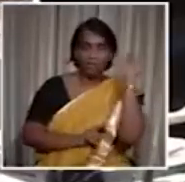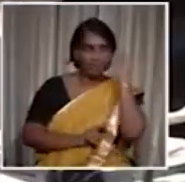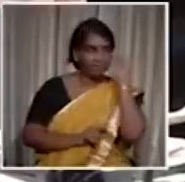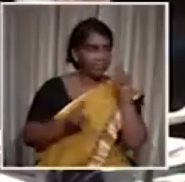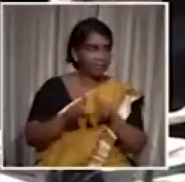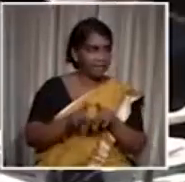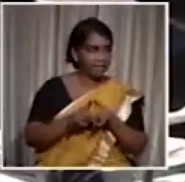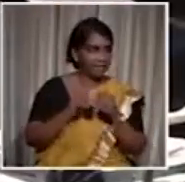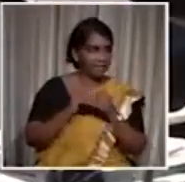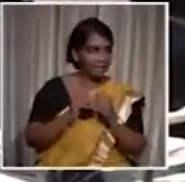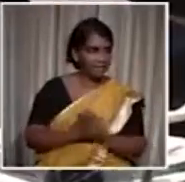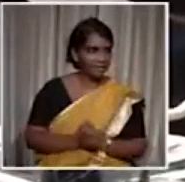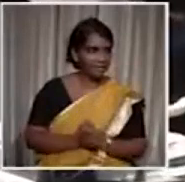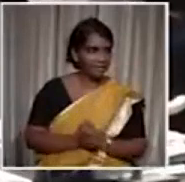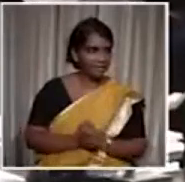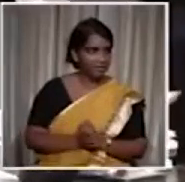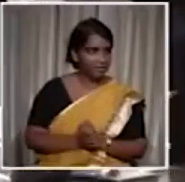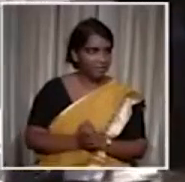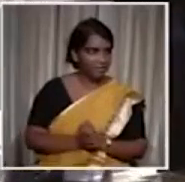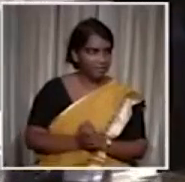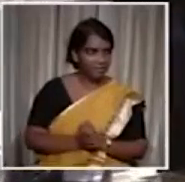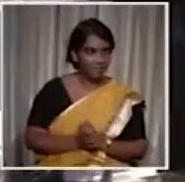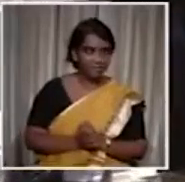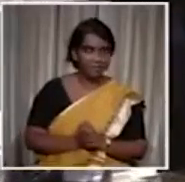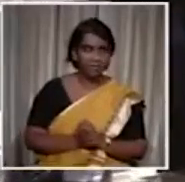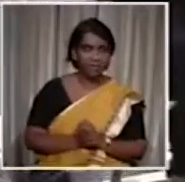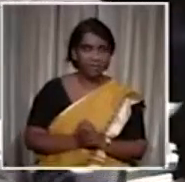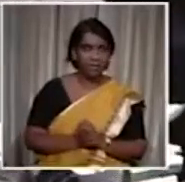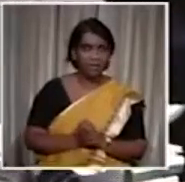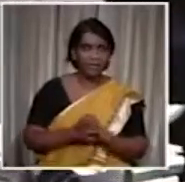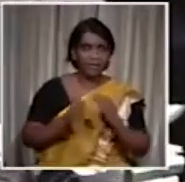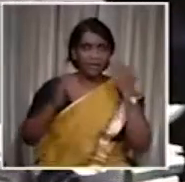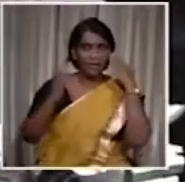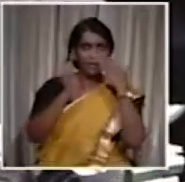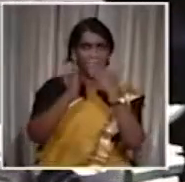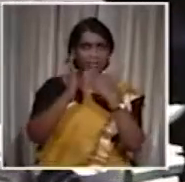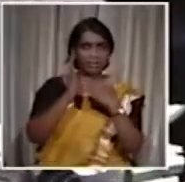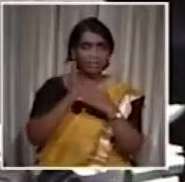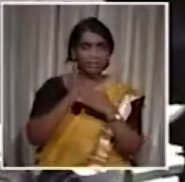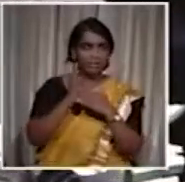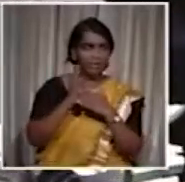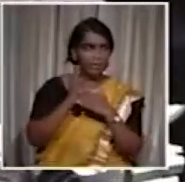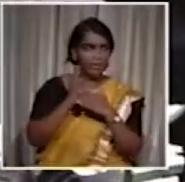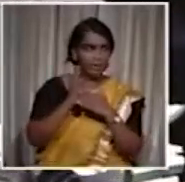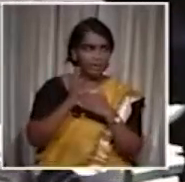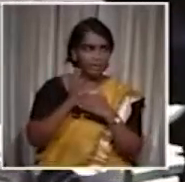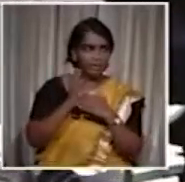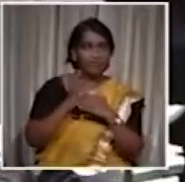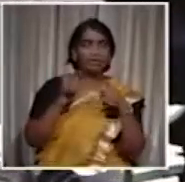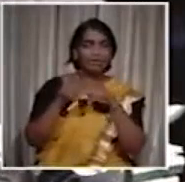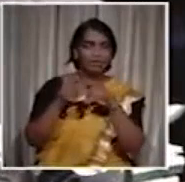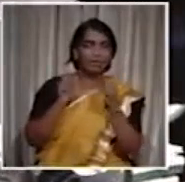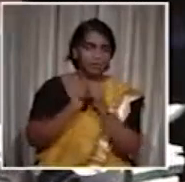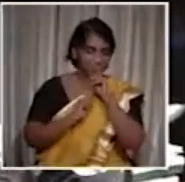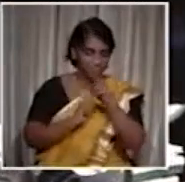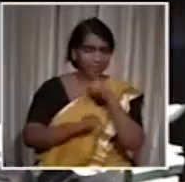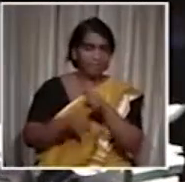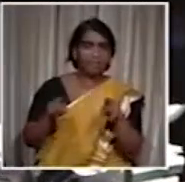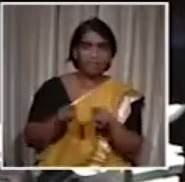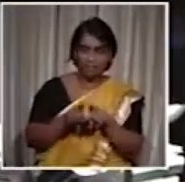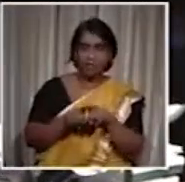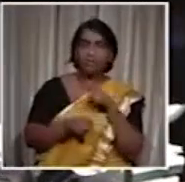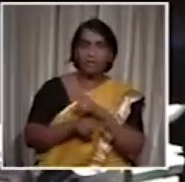Yakku pirit kieno wagi. Itu mukad. Dan wanca dusun pilih bandar. Mere mulusun ini dange itu mah kieno. Itu mah mulusun dengan kieno. Dan mama